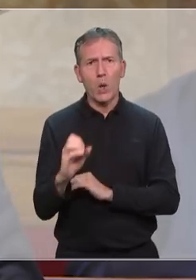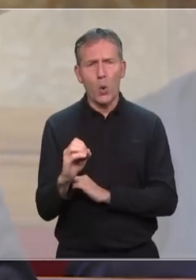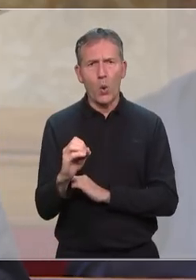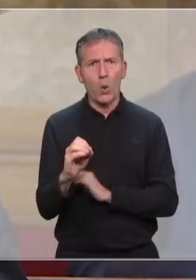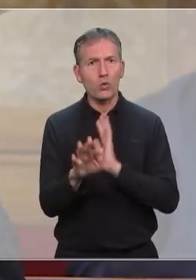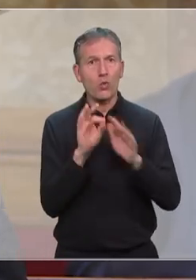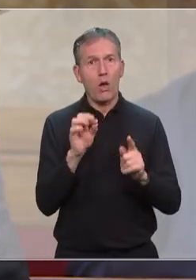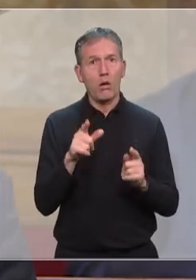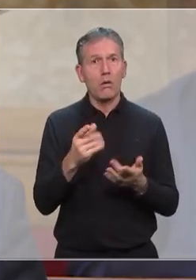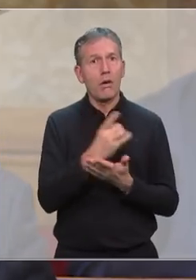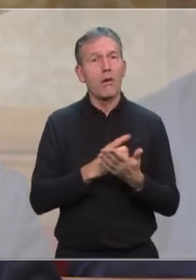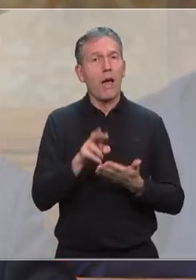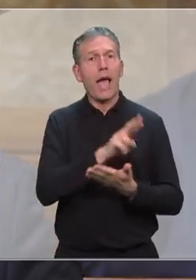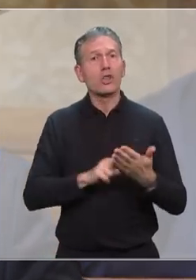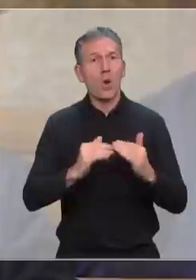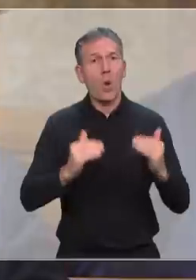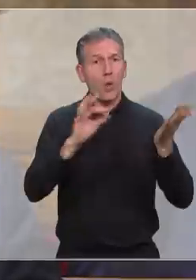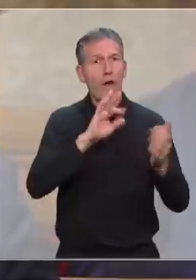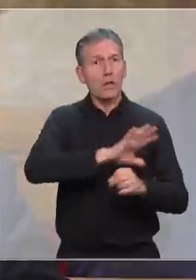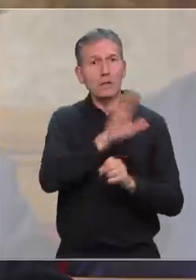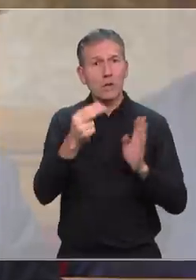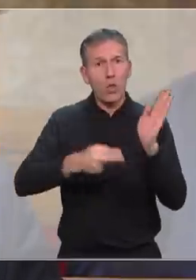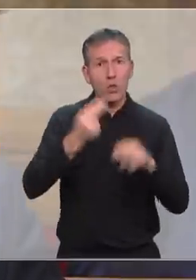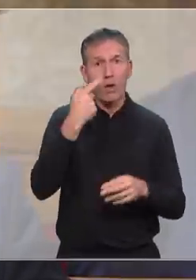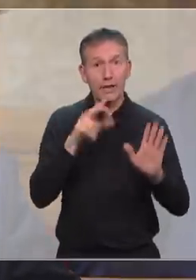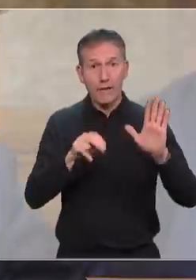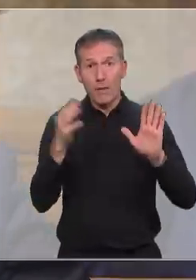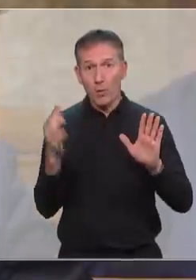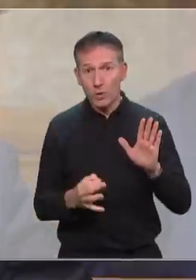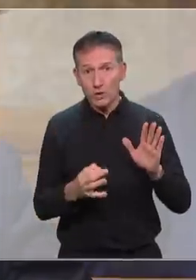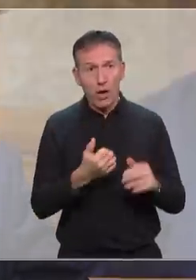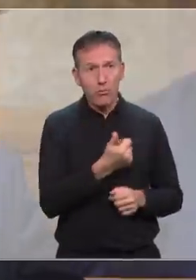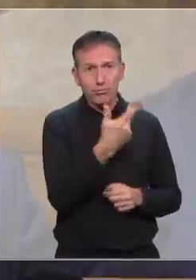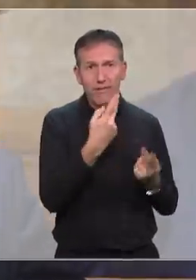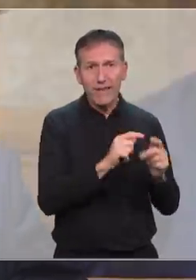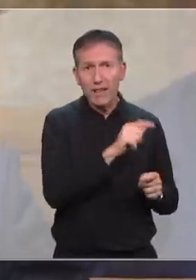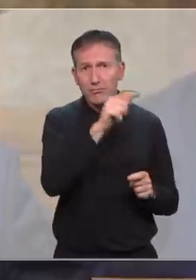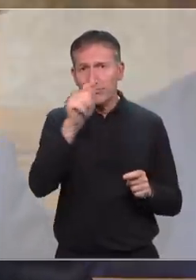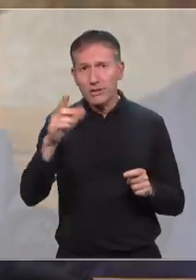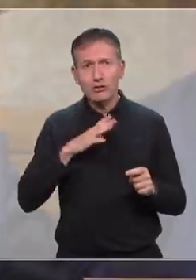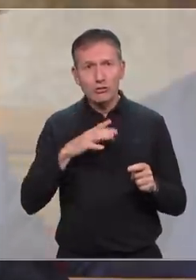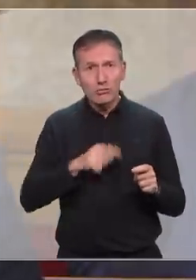pour les Hauts-de-France 80% de la production. De Sors-le-Château à Sémery, d'Anor à